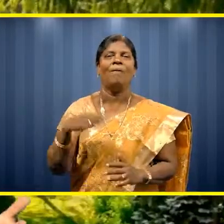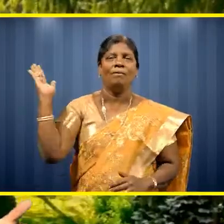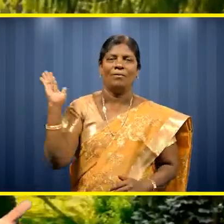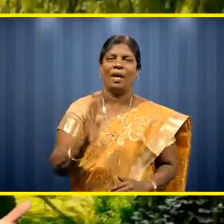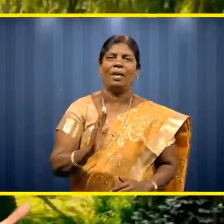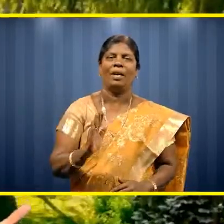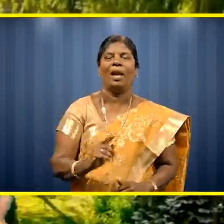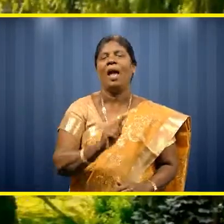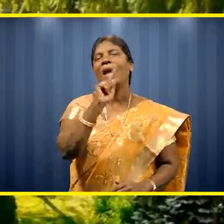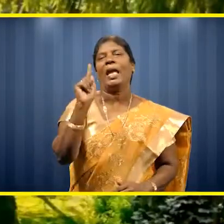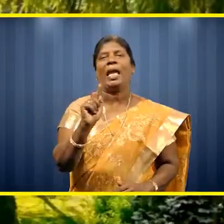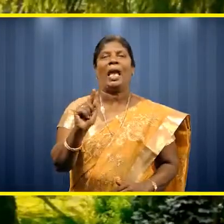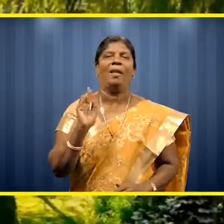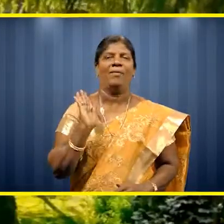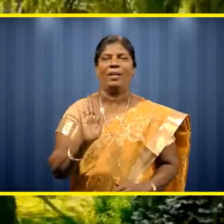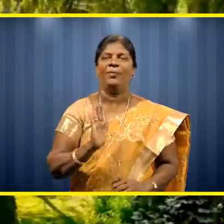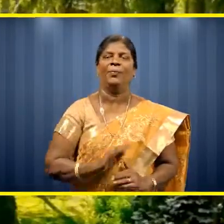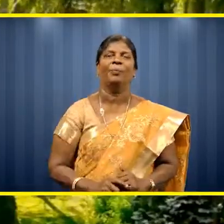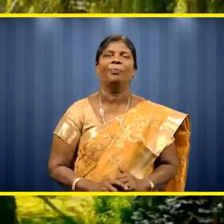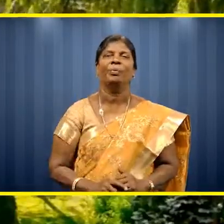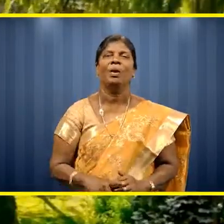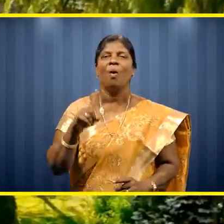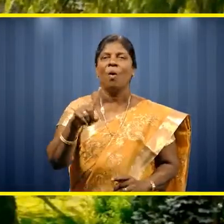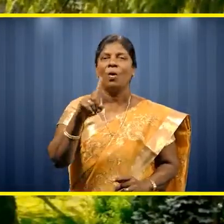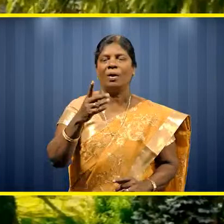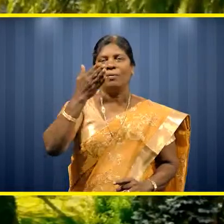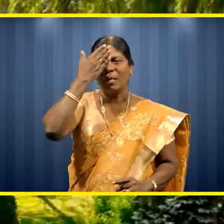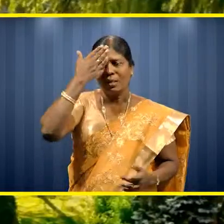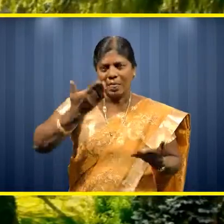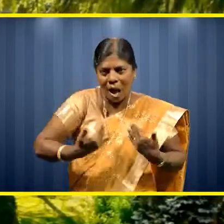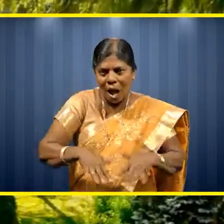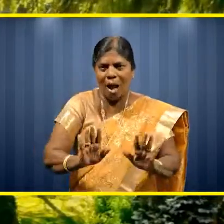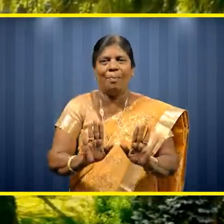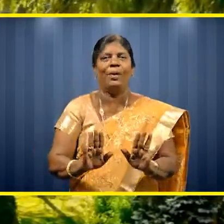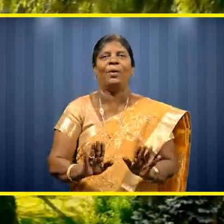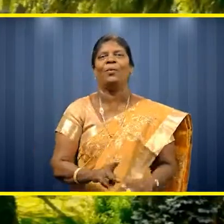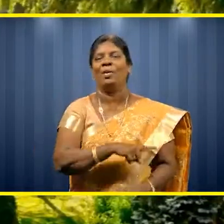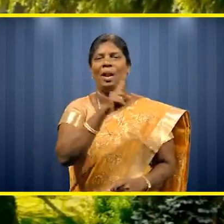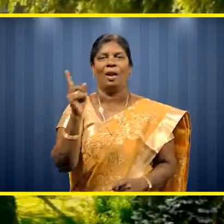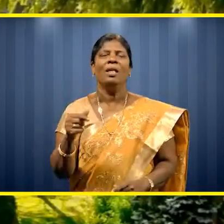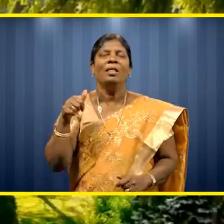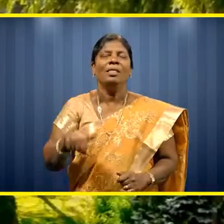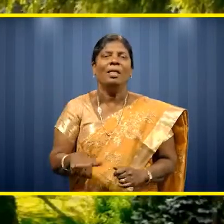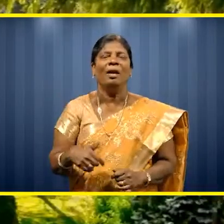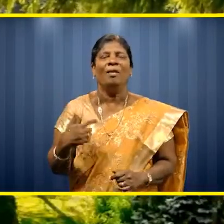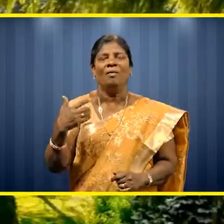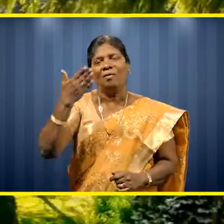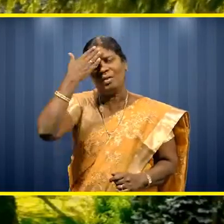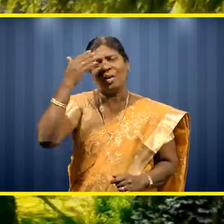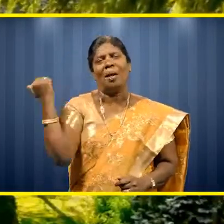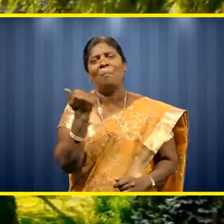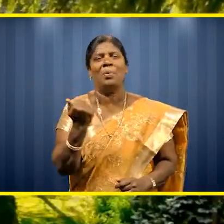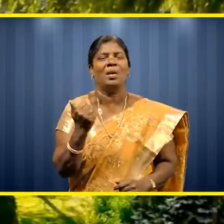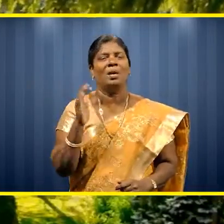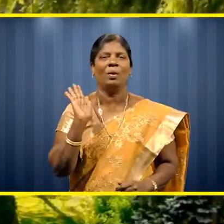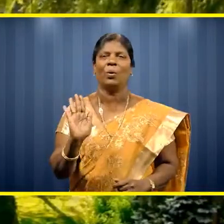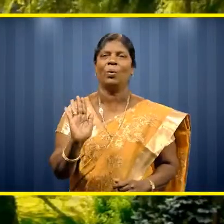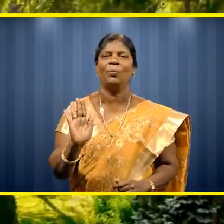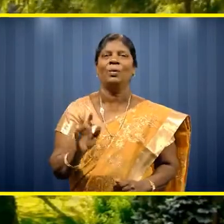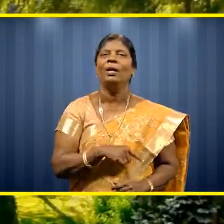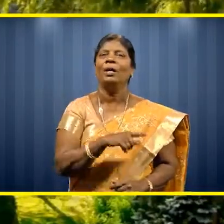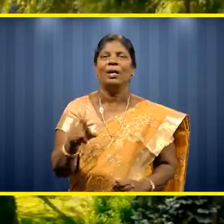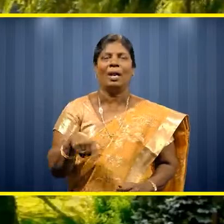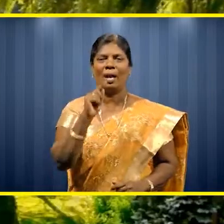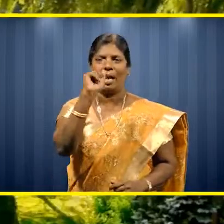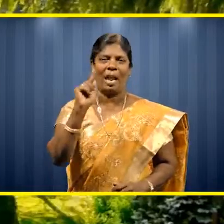வருகிற சாதாரண கேள்வி. ஒரு வருடத்தை துவக்கும் போது இந்த வருடம் எப்படி இருக்கும், இப்படி ஒரு